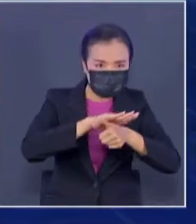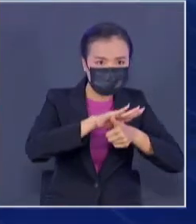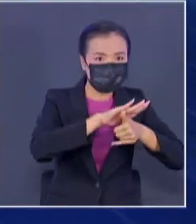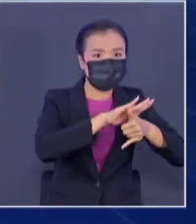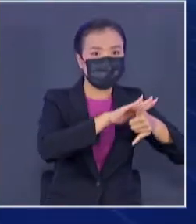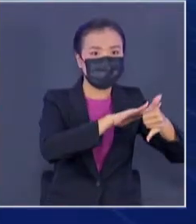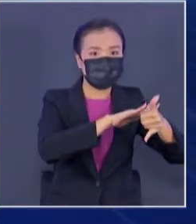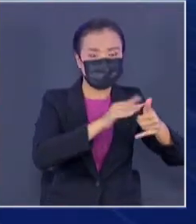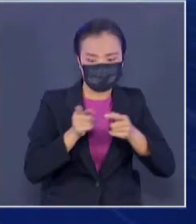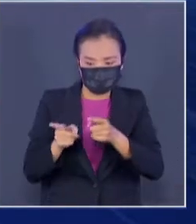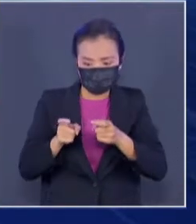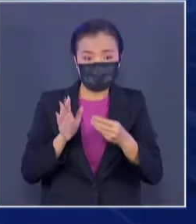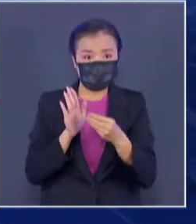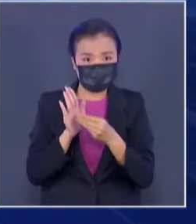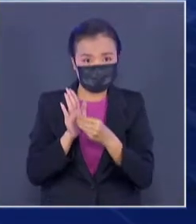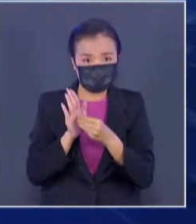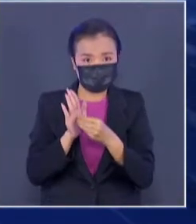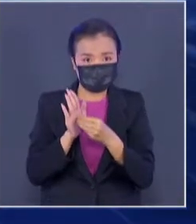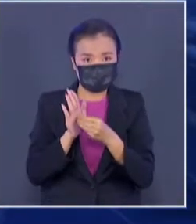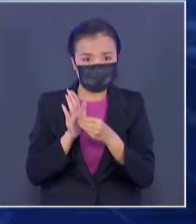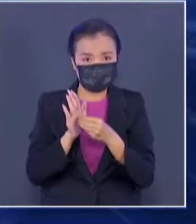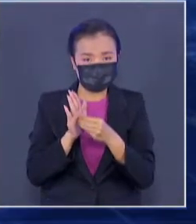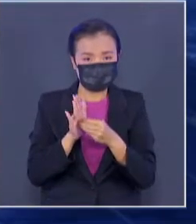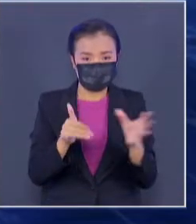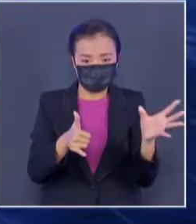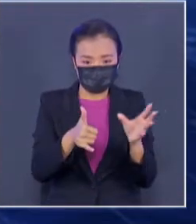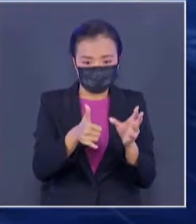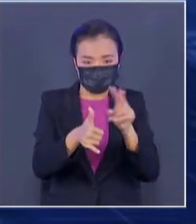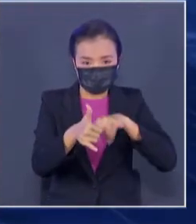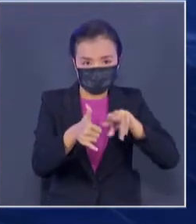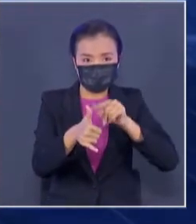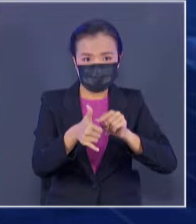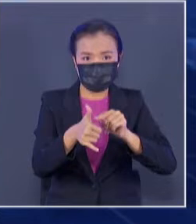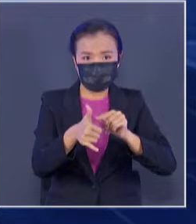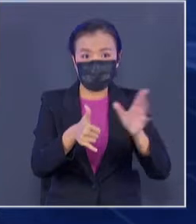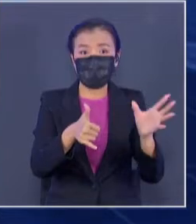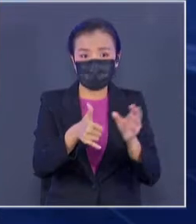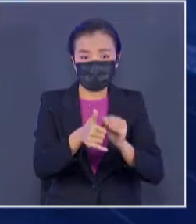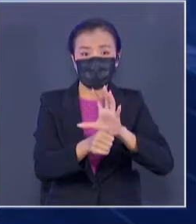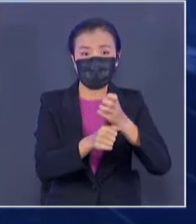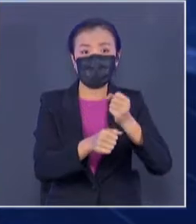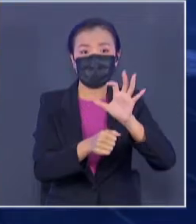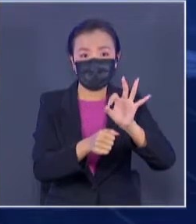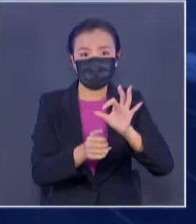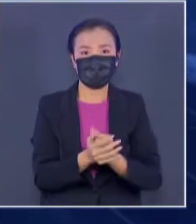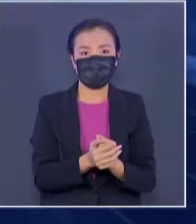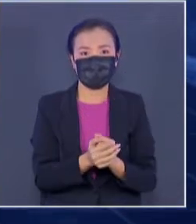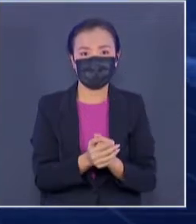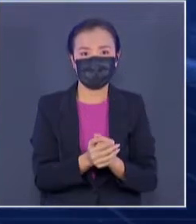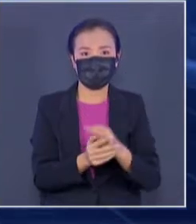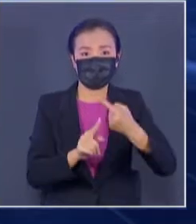ที่กักตัวที่กรุงเทพก่อนที่ผลการตรวจเชื้อนั้นจะออกมาว่าติดเชื้อโควิด-19 เมื่อวัน